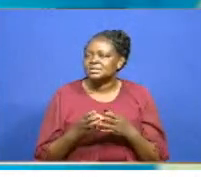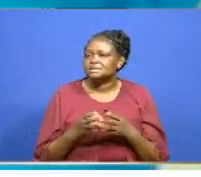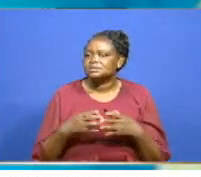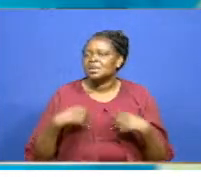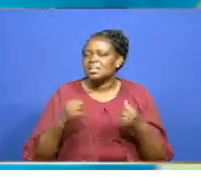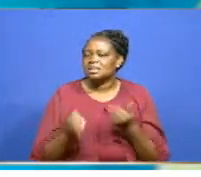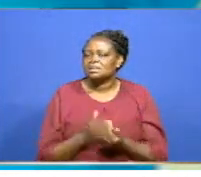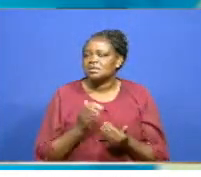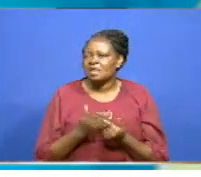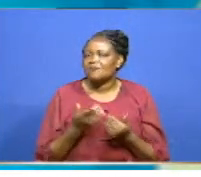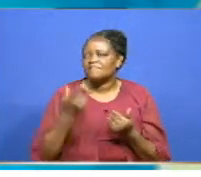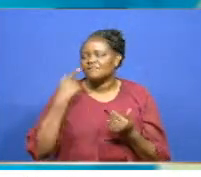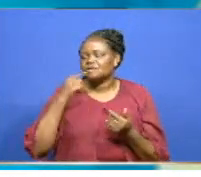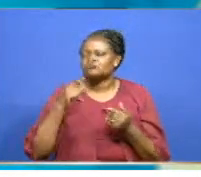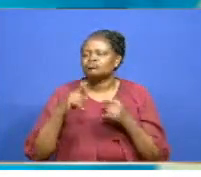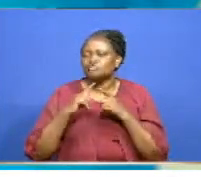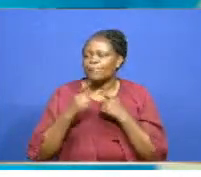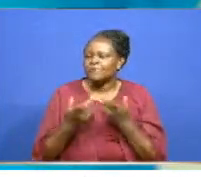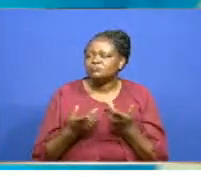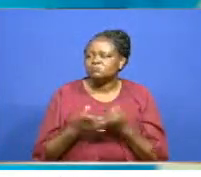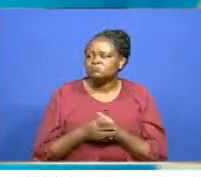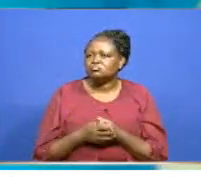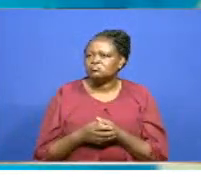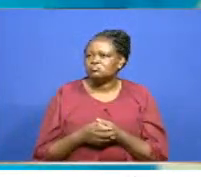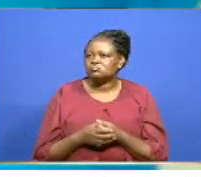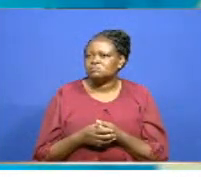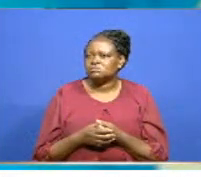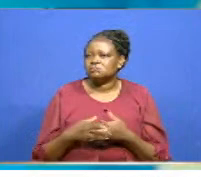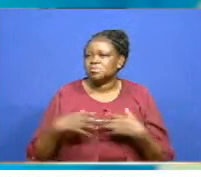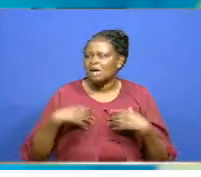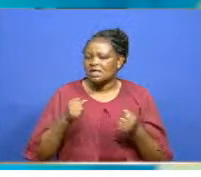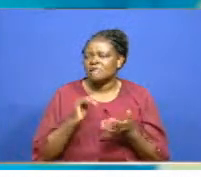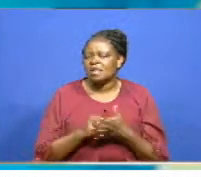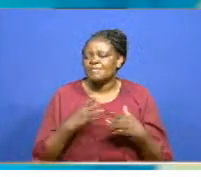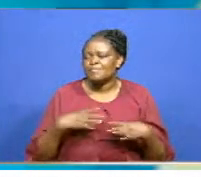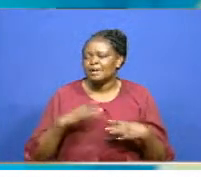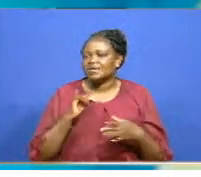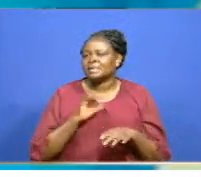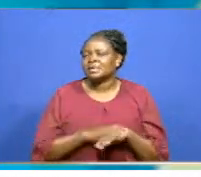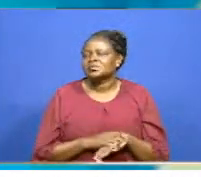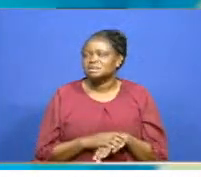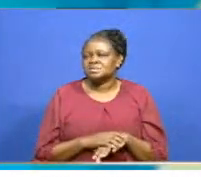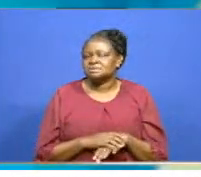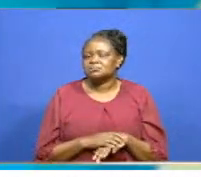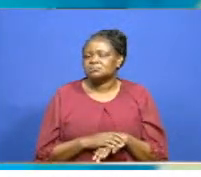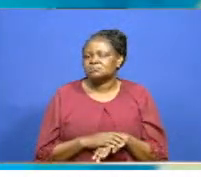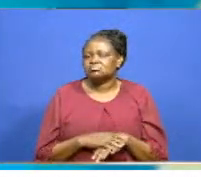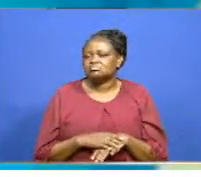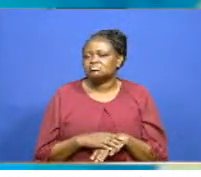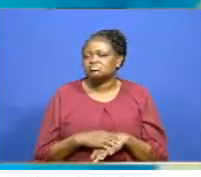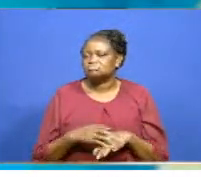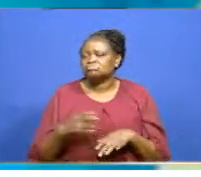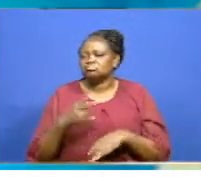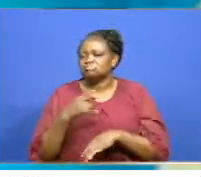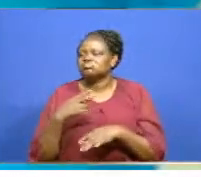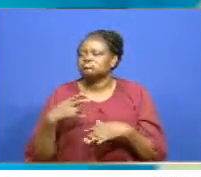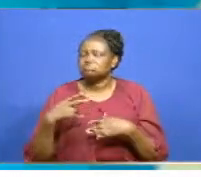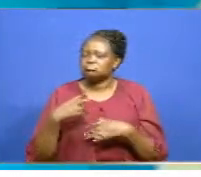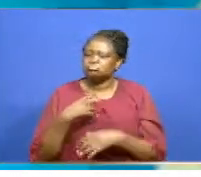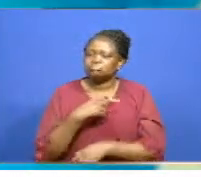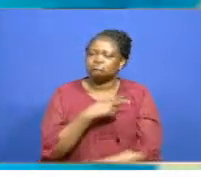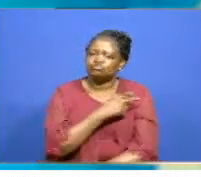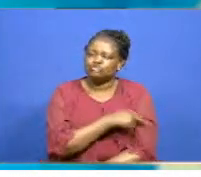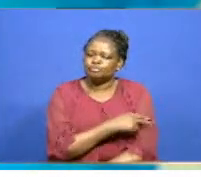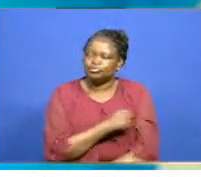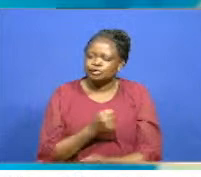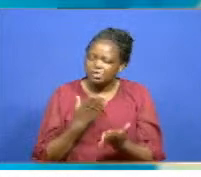ya hii kuzungumzia bima ya afya ili watu waweze kupata matibabu katika hospitali, then wananchi wakubaliane